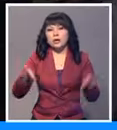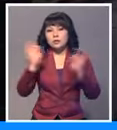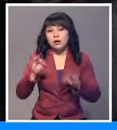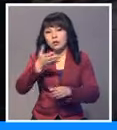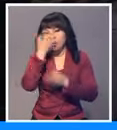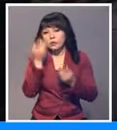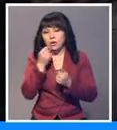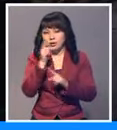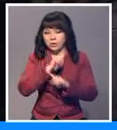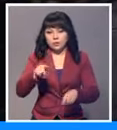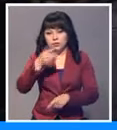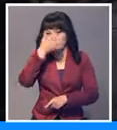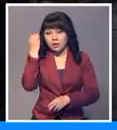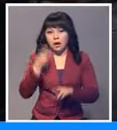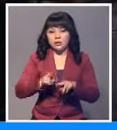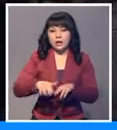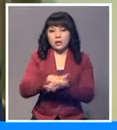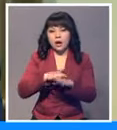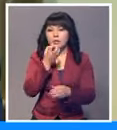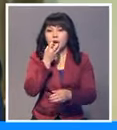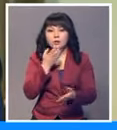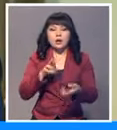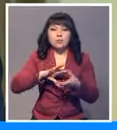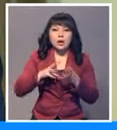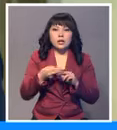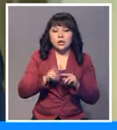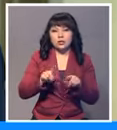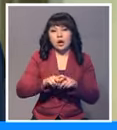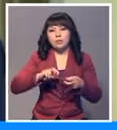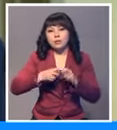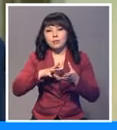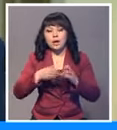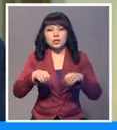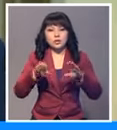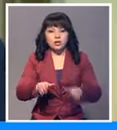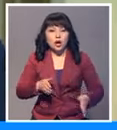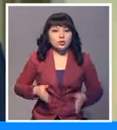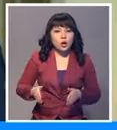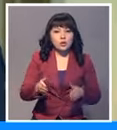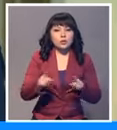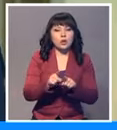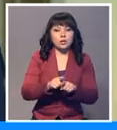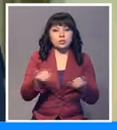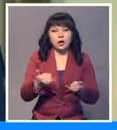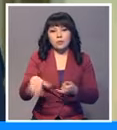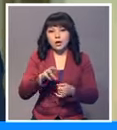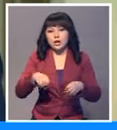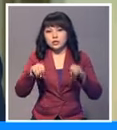емес, ұмытпайды. Бұл жерде біз жылу мәселелерінің барлығын шештік. Жол мәселелерін шештік.